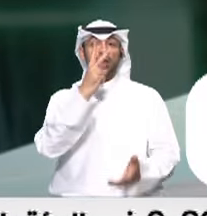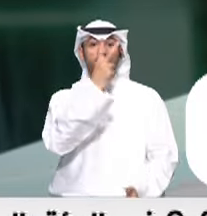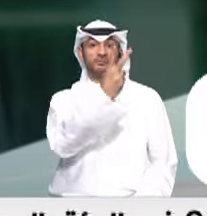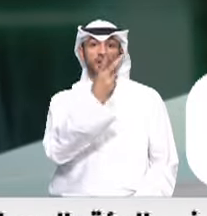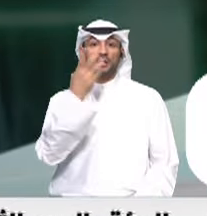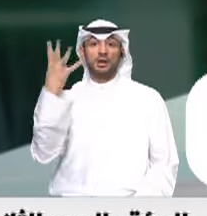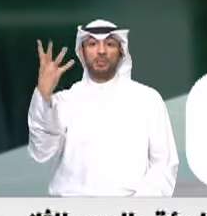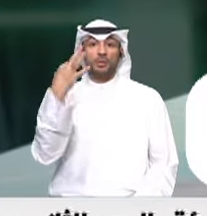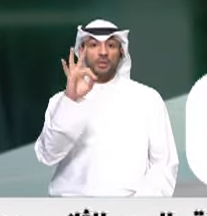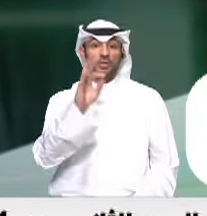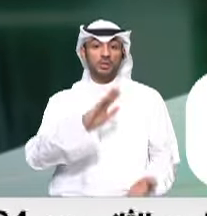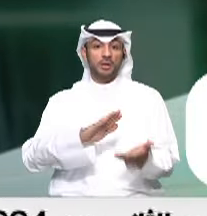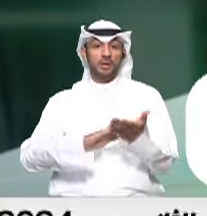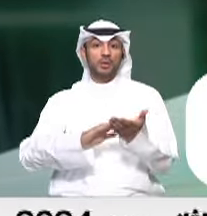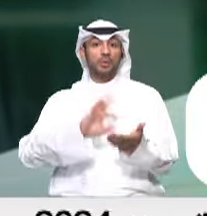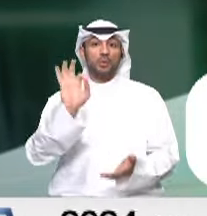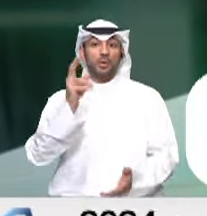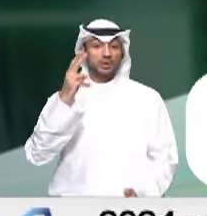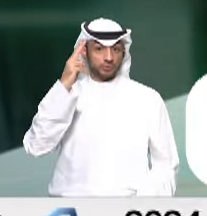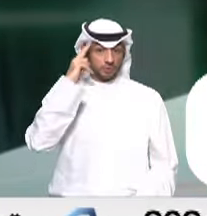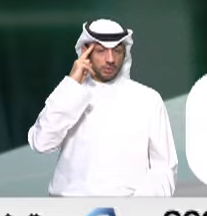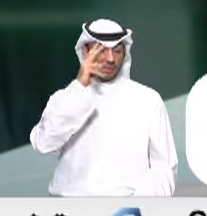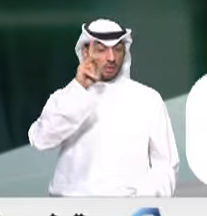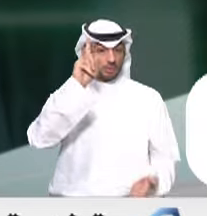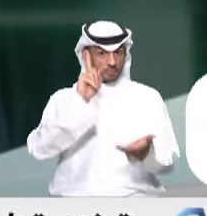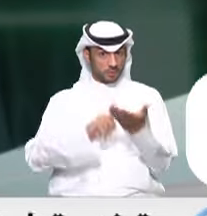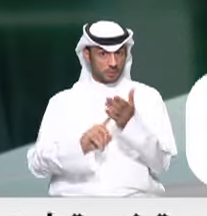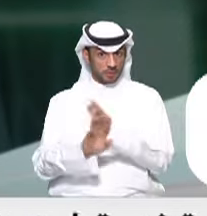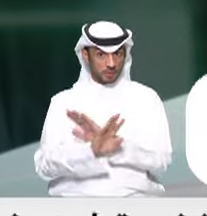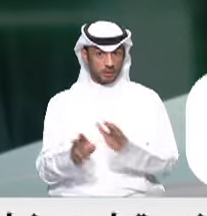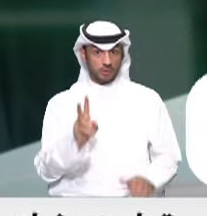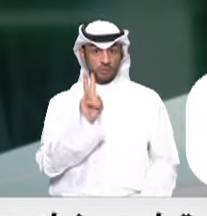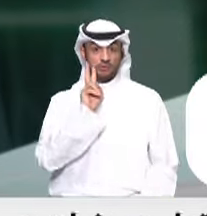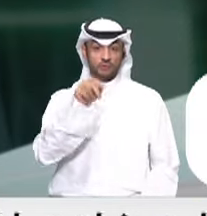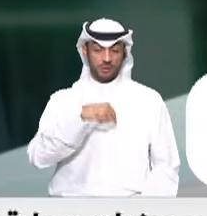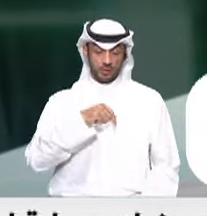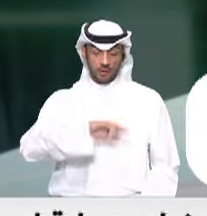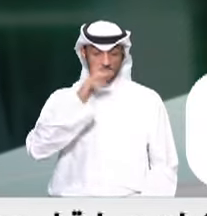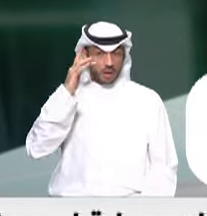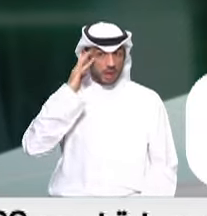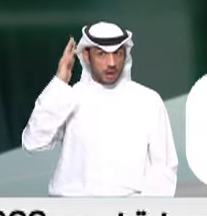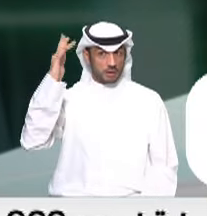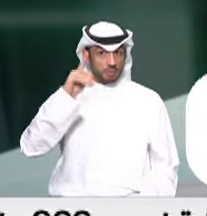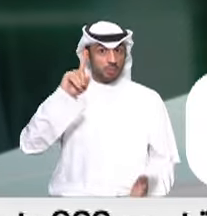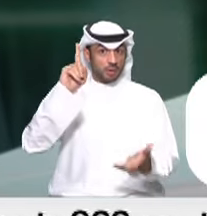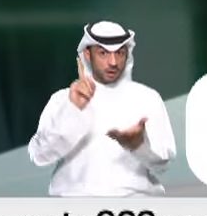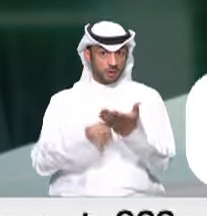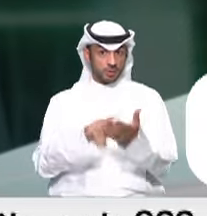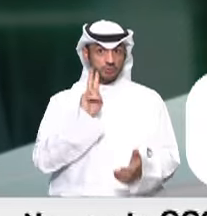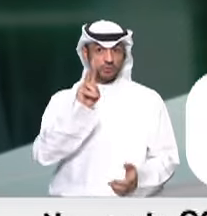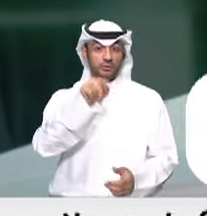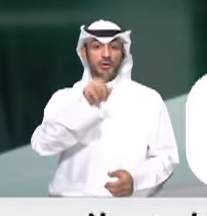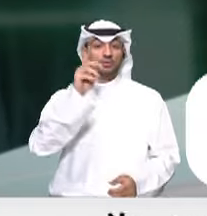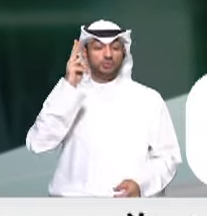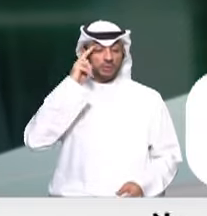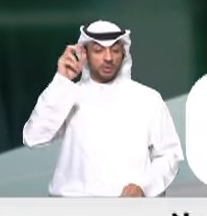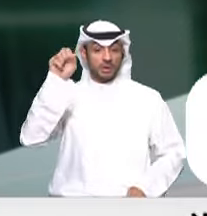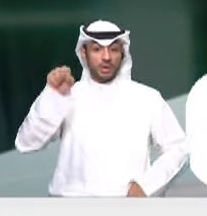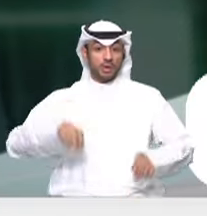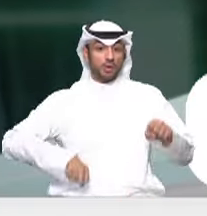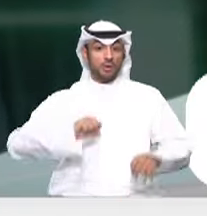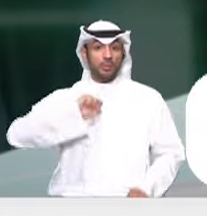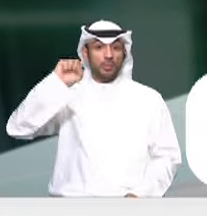2034 بشكل رسمي. وتحت شعار نحلم ونحقق تحتفل المملكة بيومها الوطني، ومن